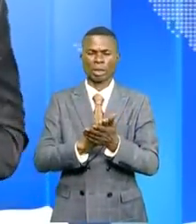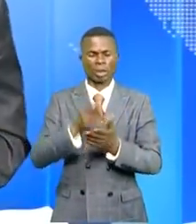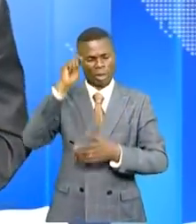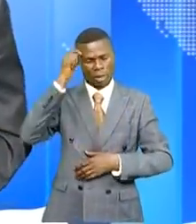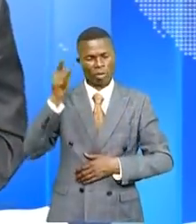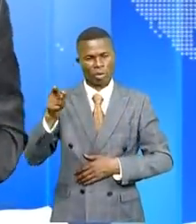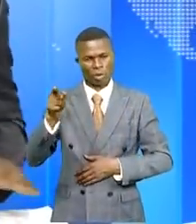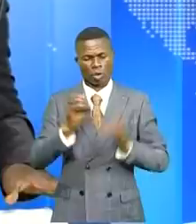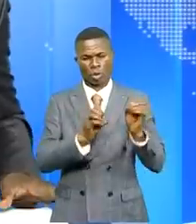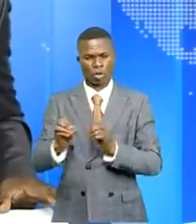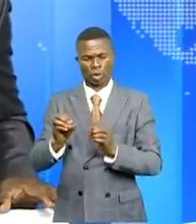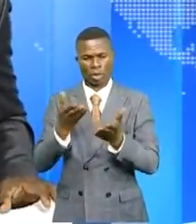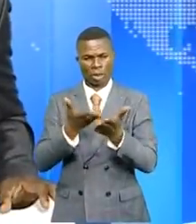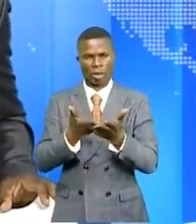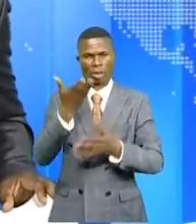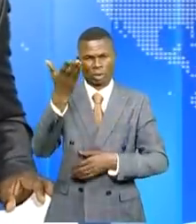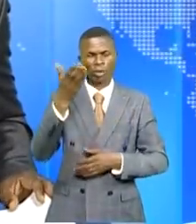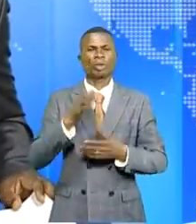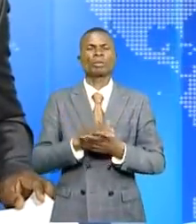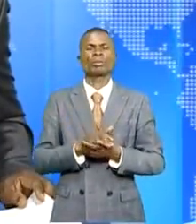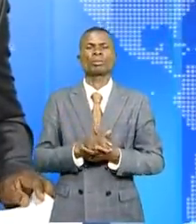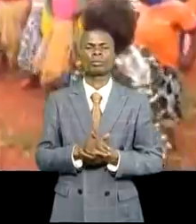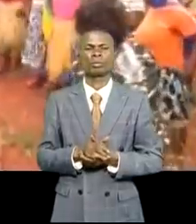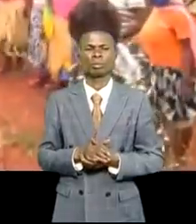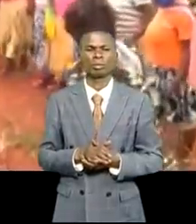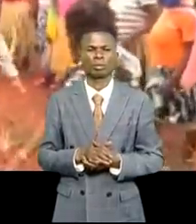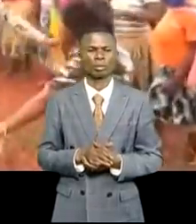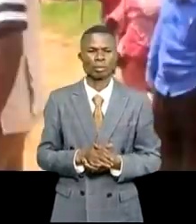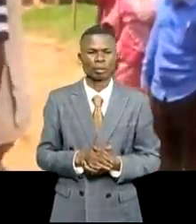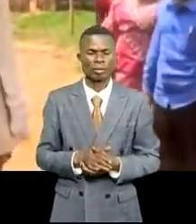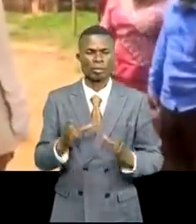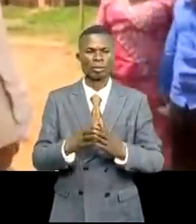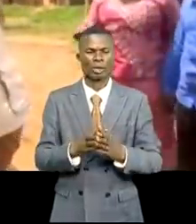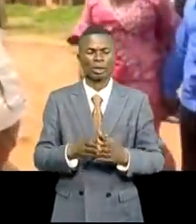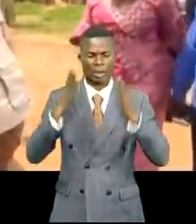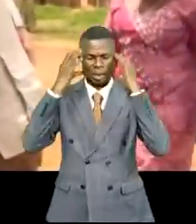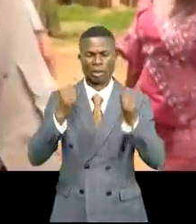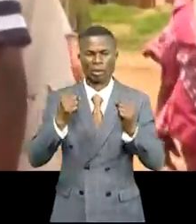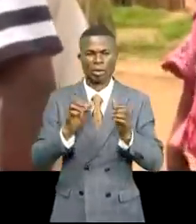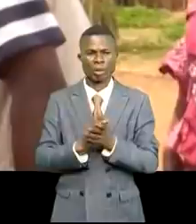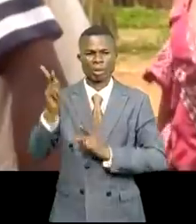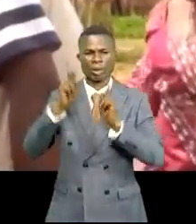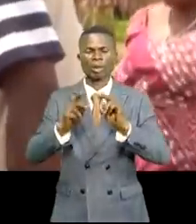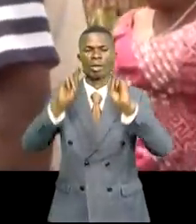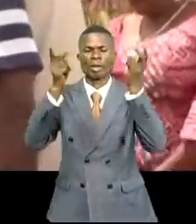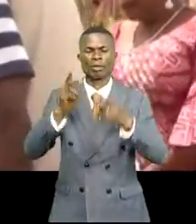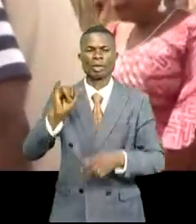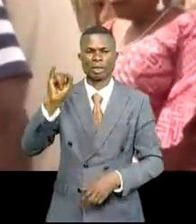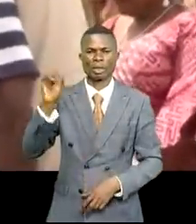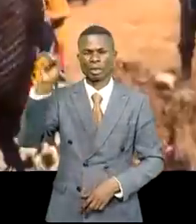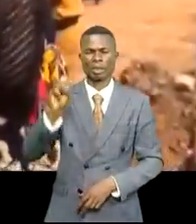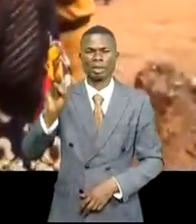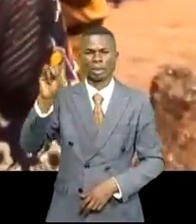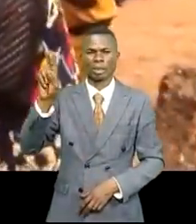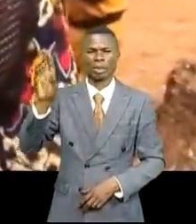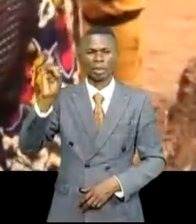mémoire a eu lieu. Avec consternation que la population de la ville du Siro, toutes les couches confondues, a